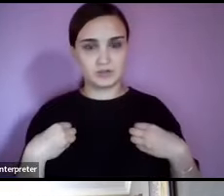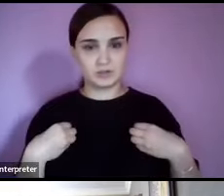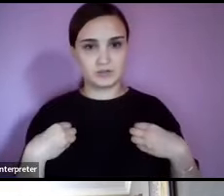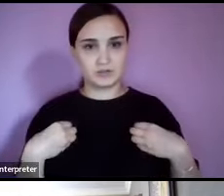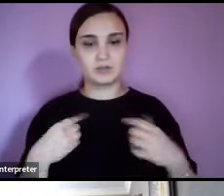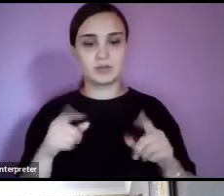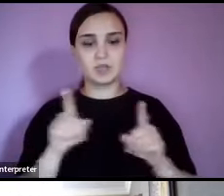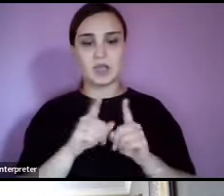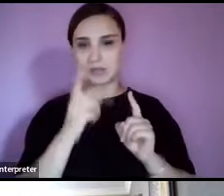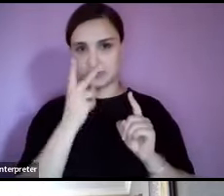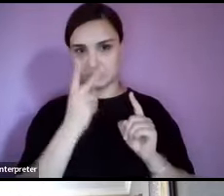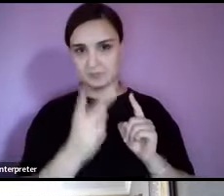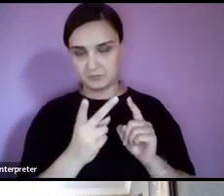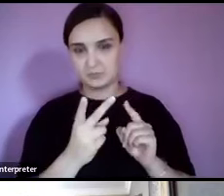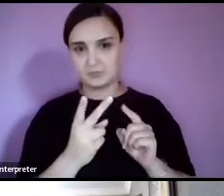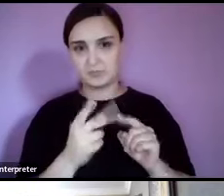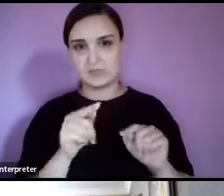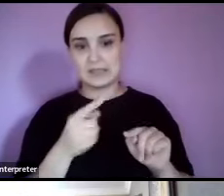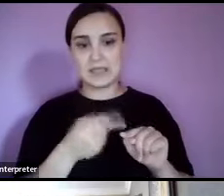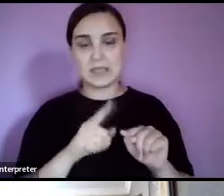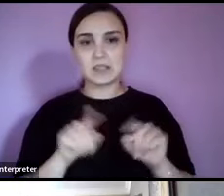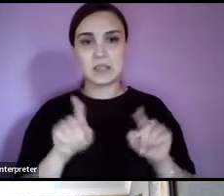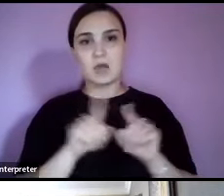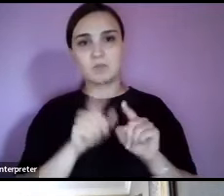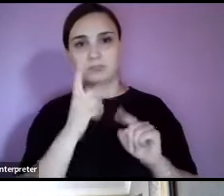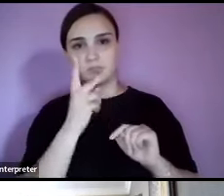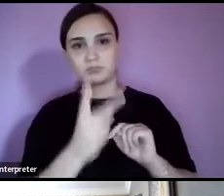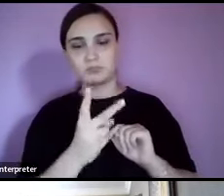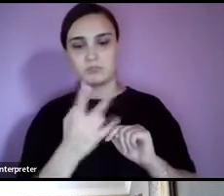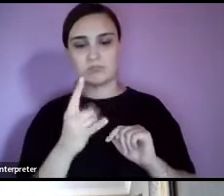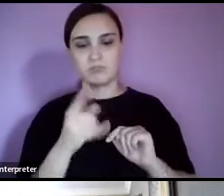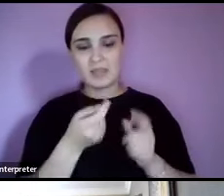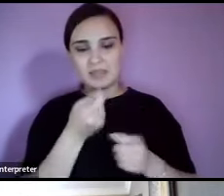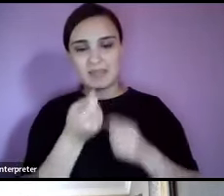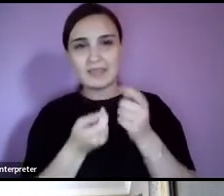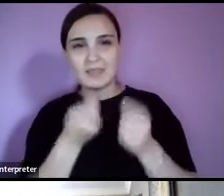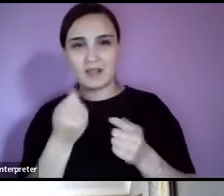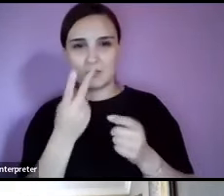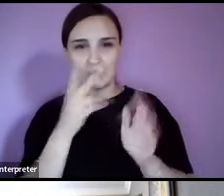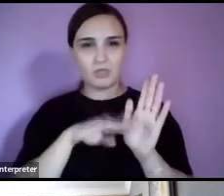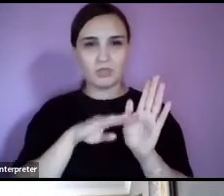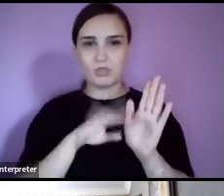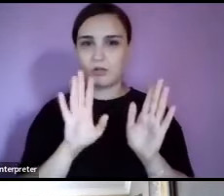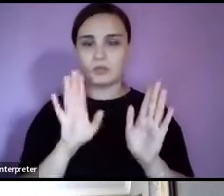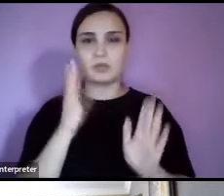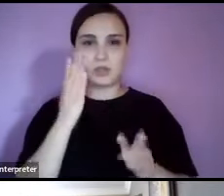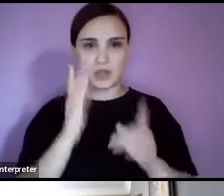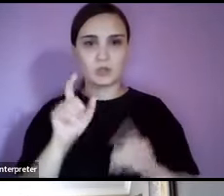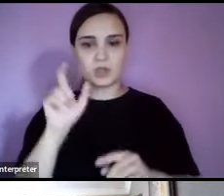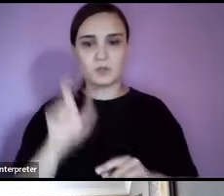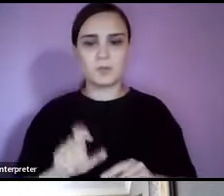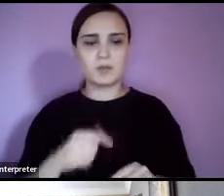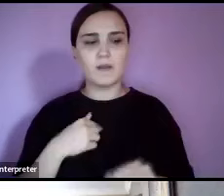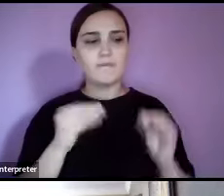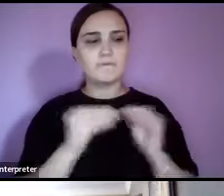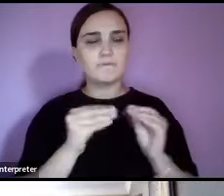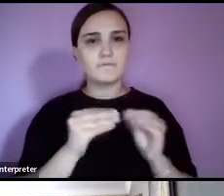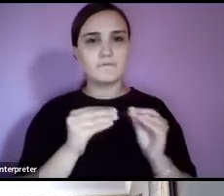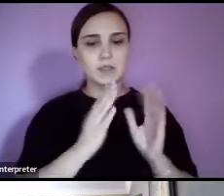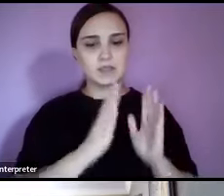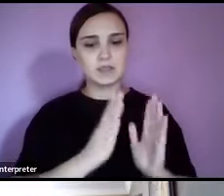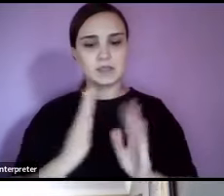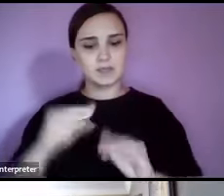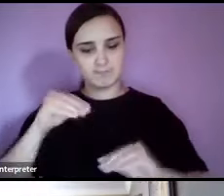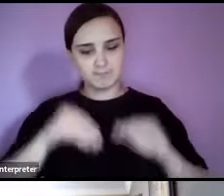შეხედვით, კიდევ ერთხელ ვიმეორებ ამას, რომ ერთი შეხედვით ესეთი პატარა დეტალები, წვრილმანები რეალურად აძლიერებს ადამიანებში განცდას, რომ მათ